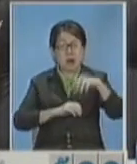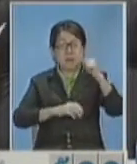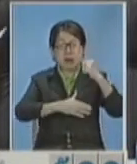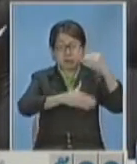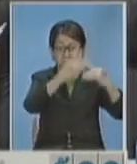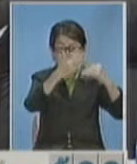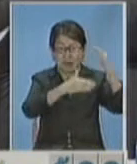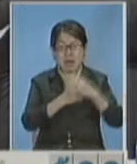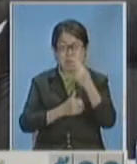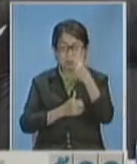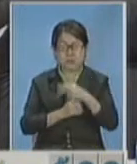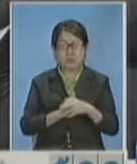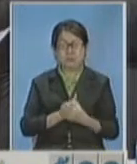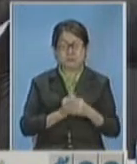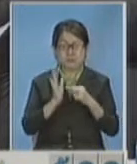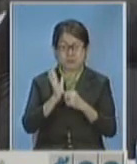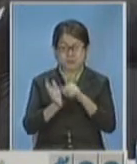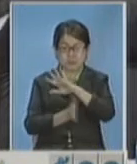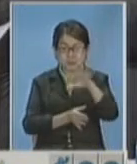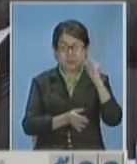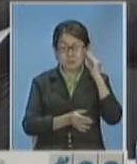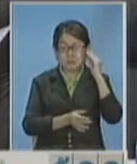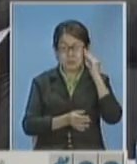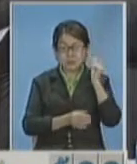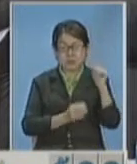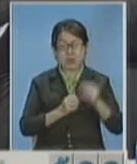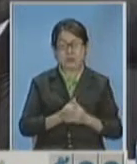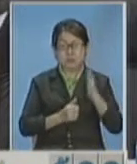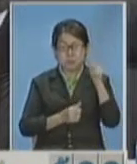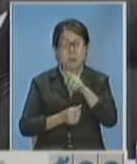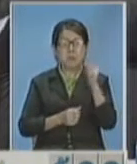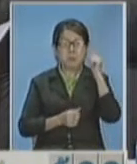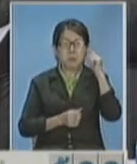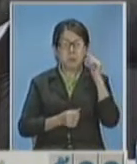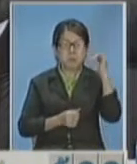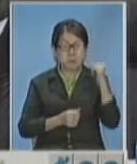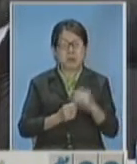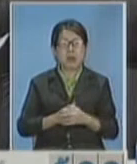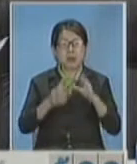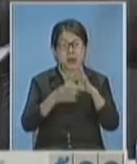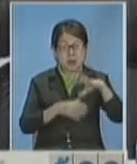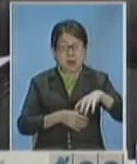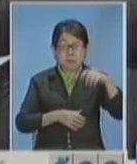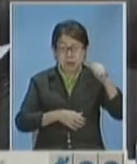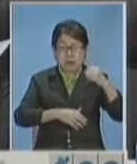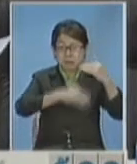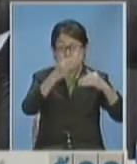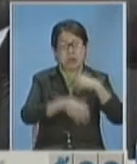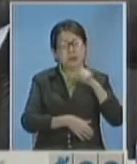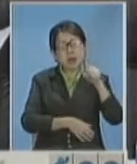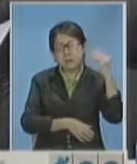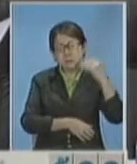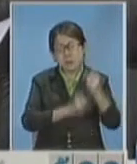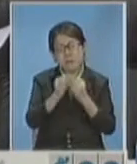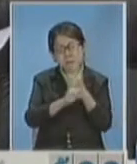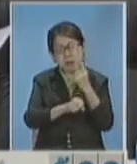จะชี้ให้เป็นตัวอย่างให้ท่านสมาชิกได้รับทราบนะคะเพื่อจะได้รับรู้ร่วมกันโครงการพัฒนาเมืองดิฉันถามทุกปีว่าเอาไปทำอะไร